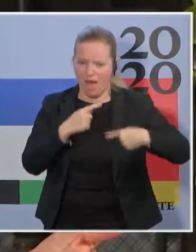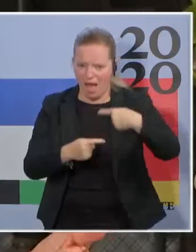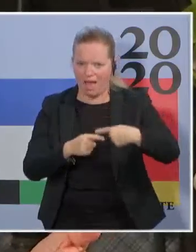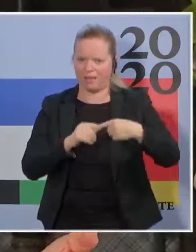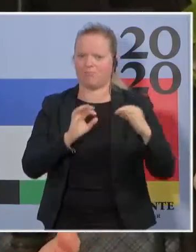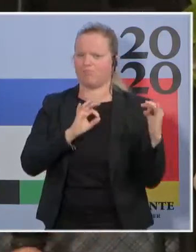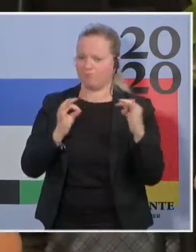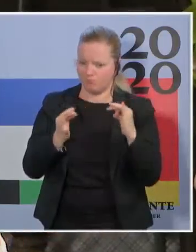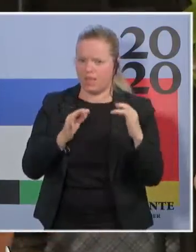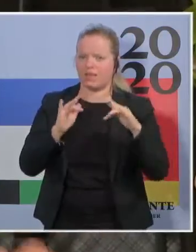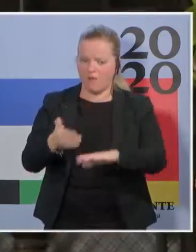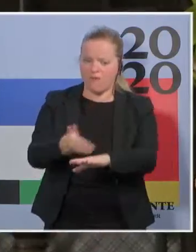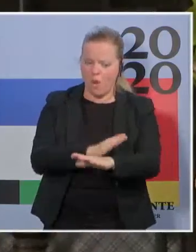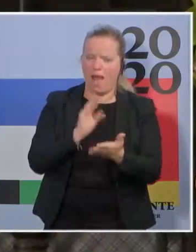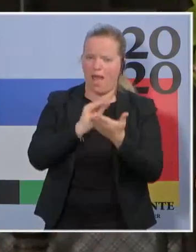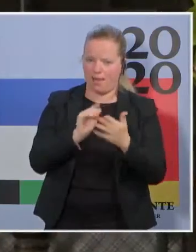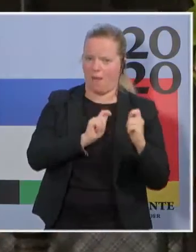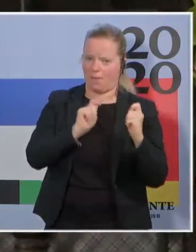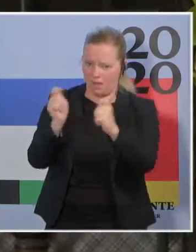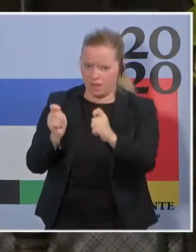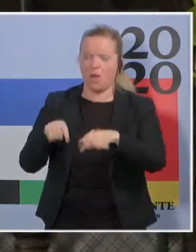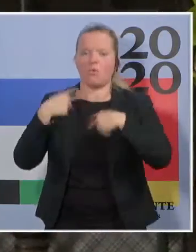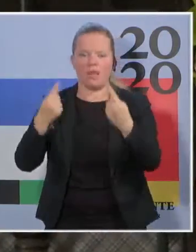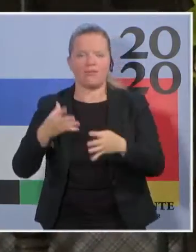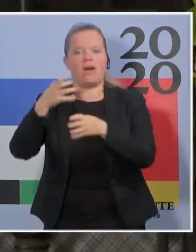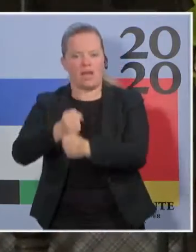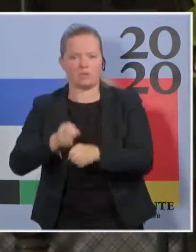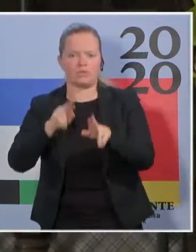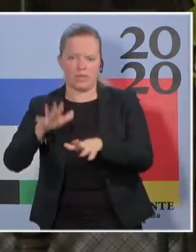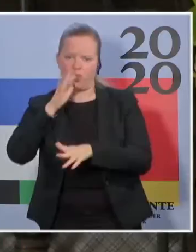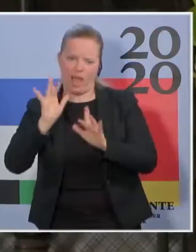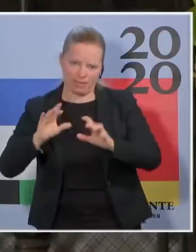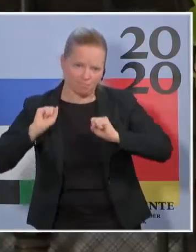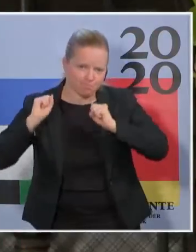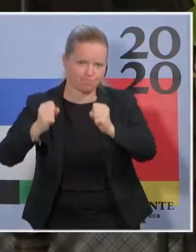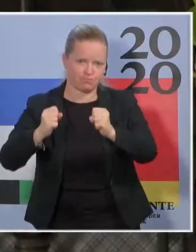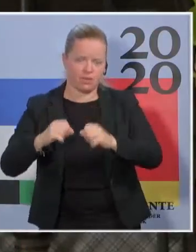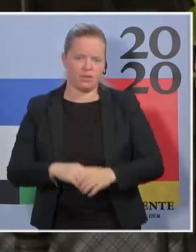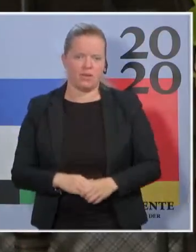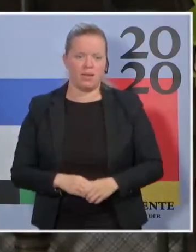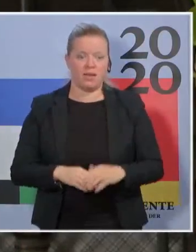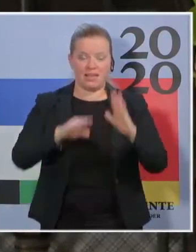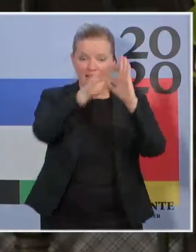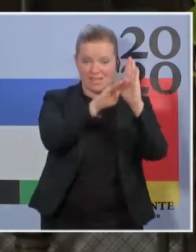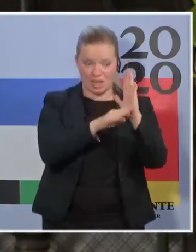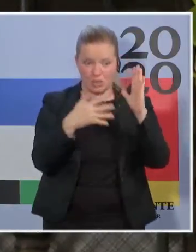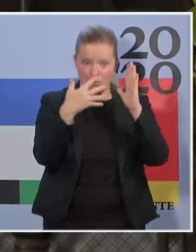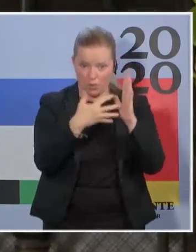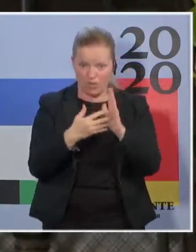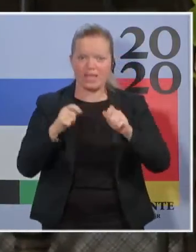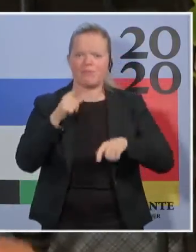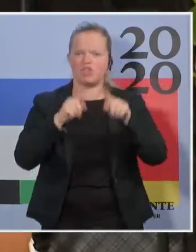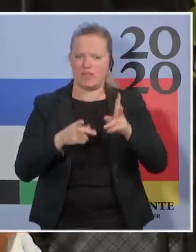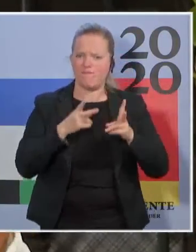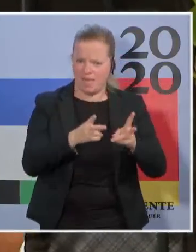einer Eingabe davor, damit der Verfassungsgerichtshof überhaupt tätig werden kann. Um ein Gesetz zu prüfen, gibt es mehrere Wege. Der